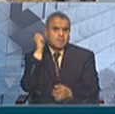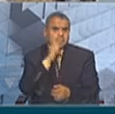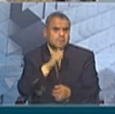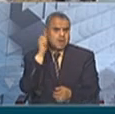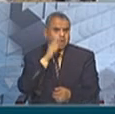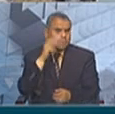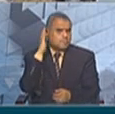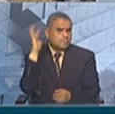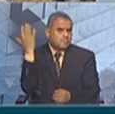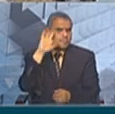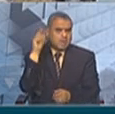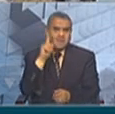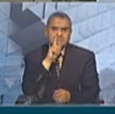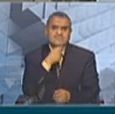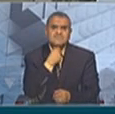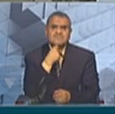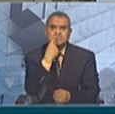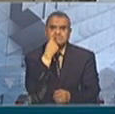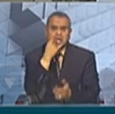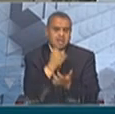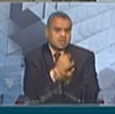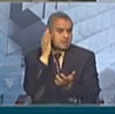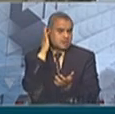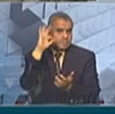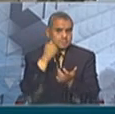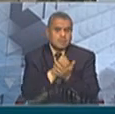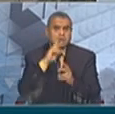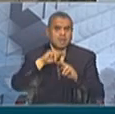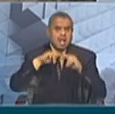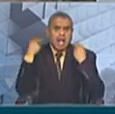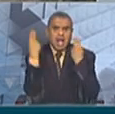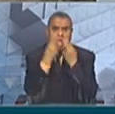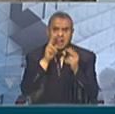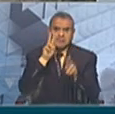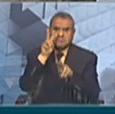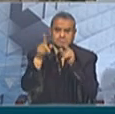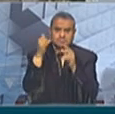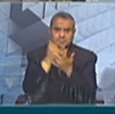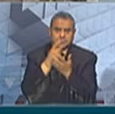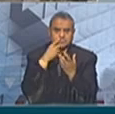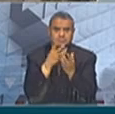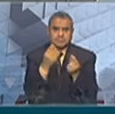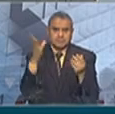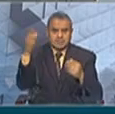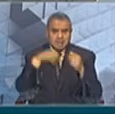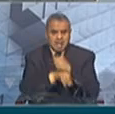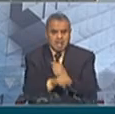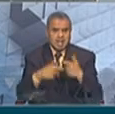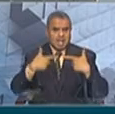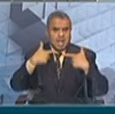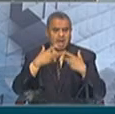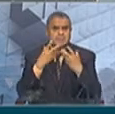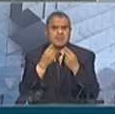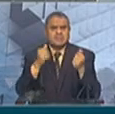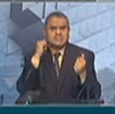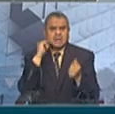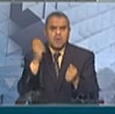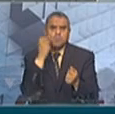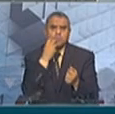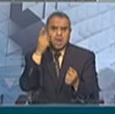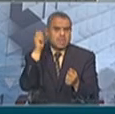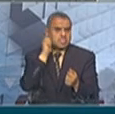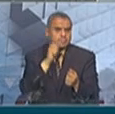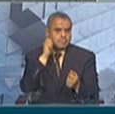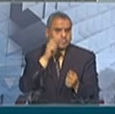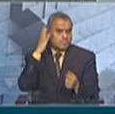لميليشيات مصراته ومطلوب دوليا ومحليا بتهمه ارتكاب جرائم حرب لوقف القتال ما